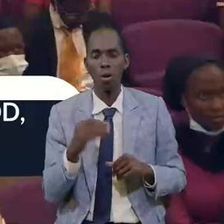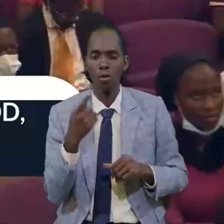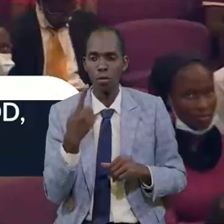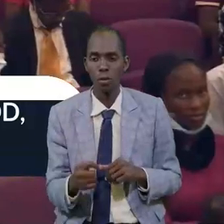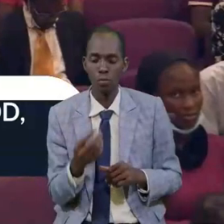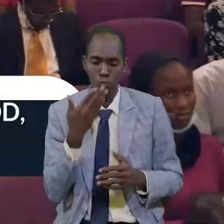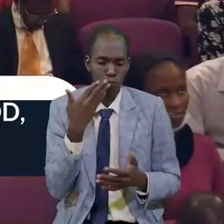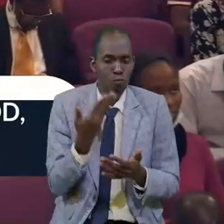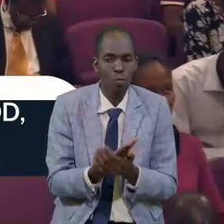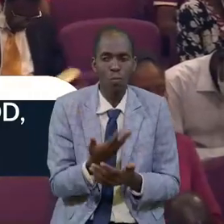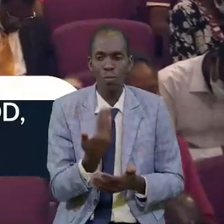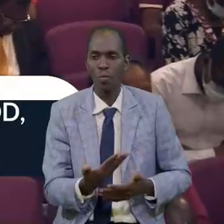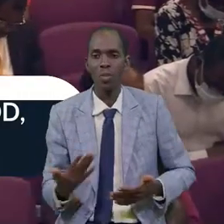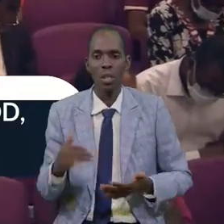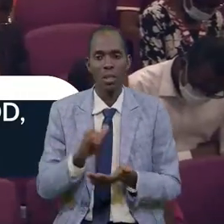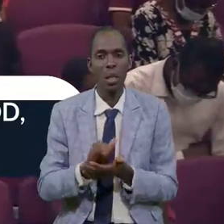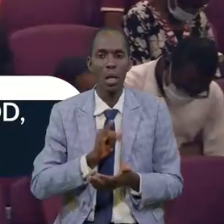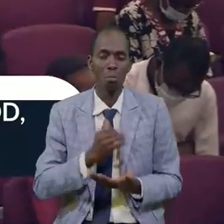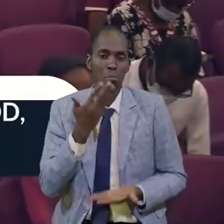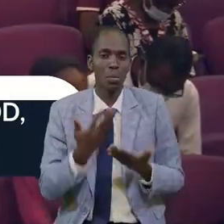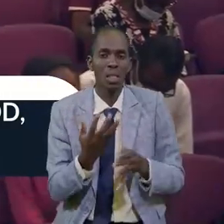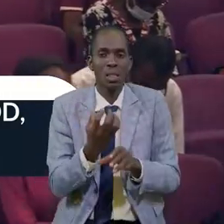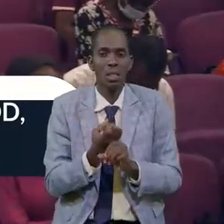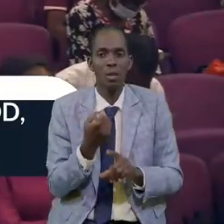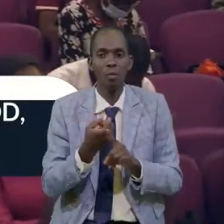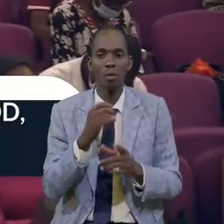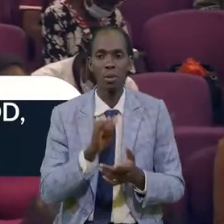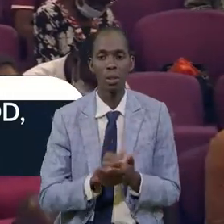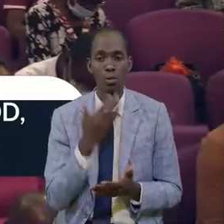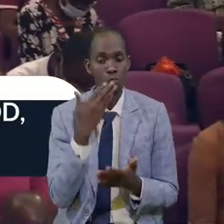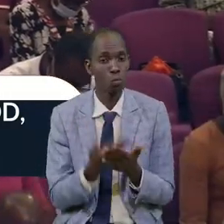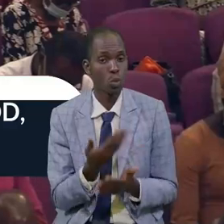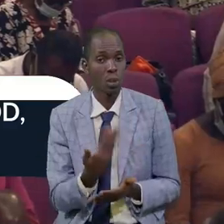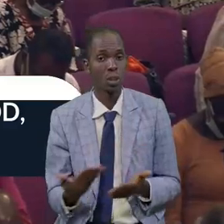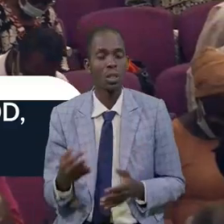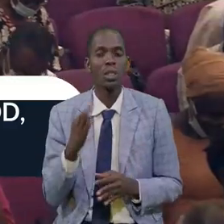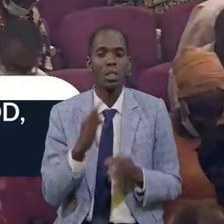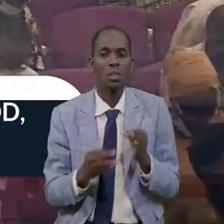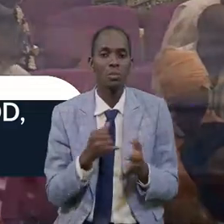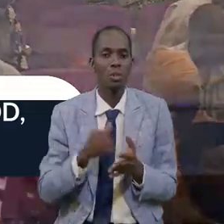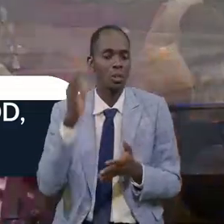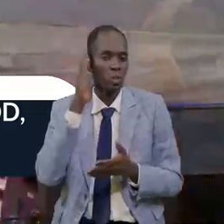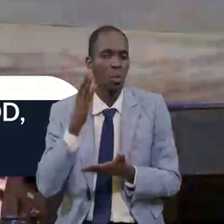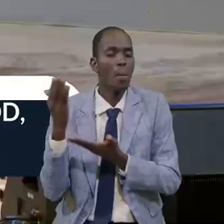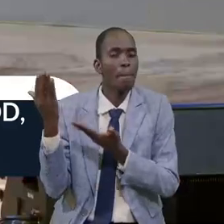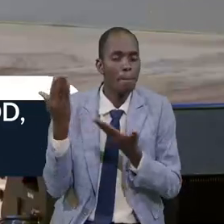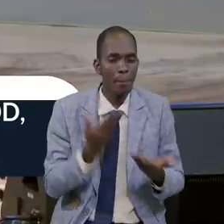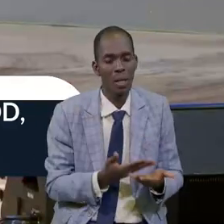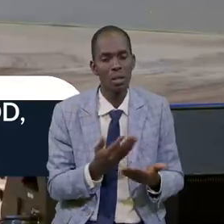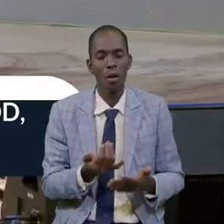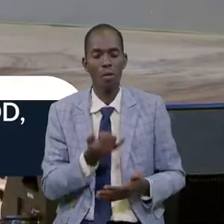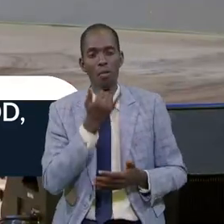Je vais me priver des vitamines, de ce que je pourrais avoir de la bonne chose, si cela va apporter un